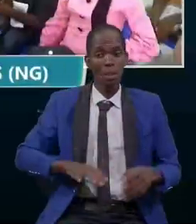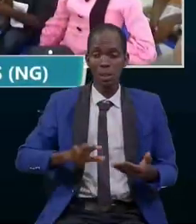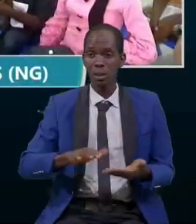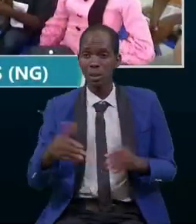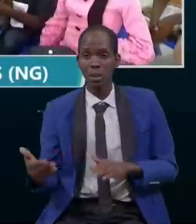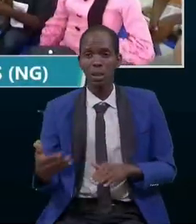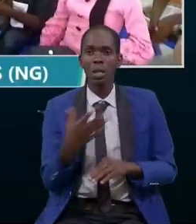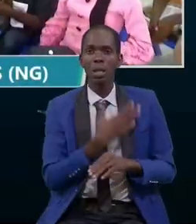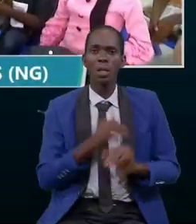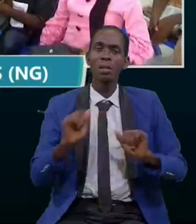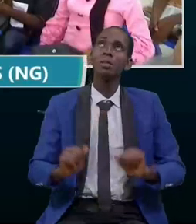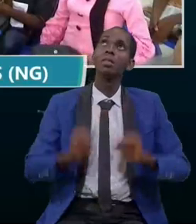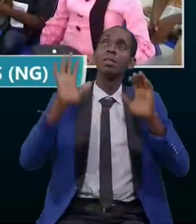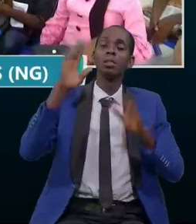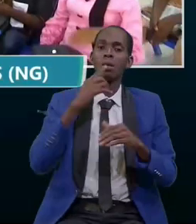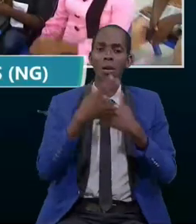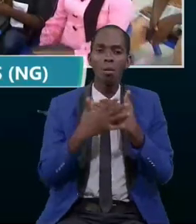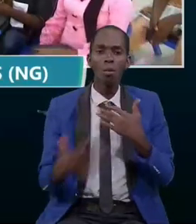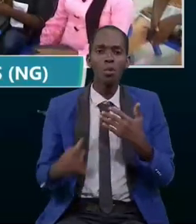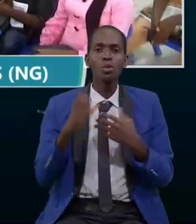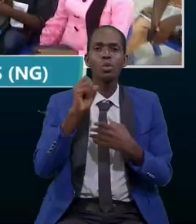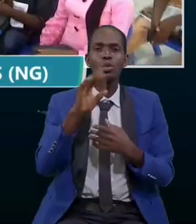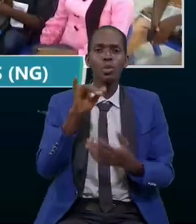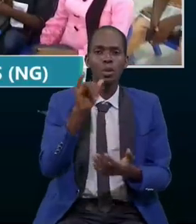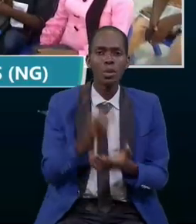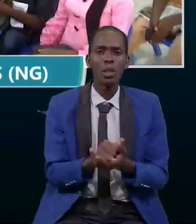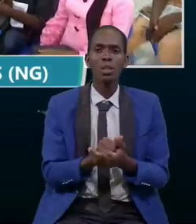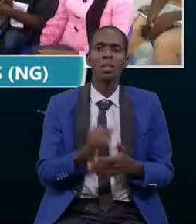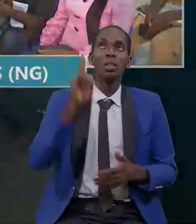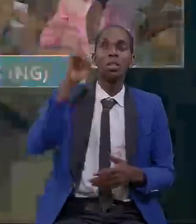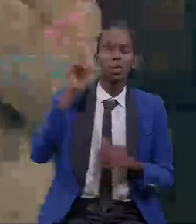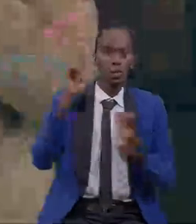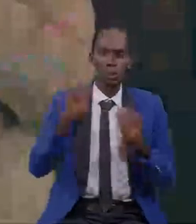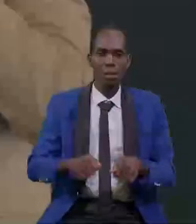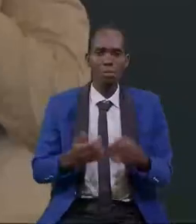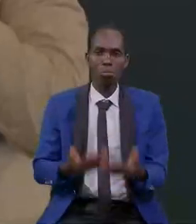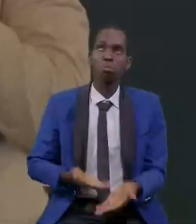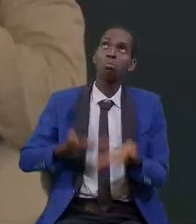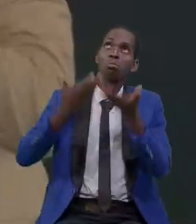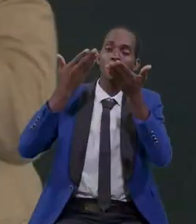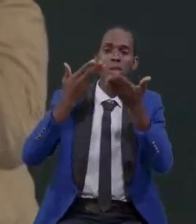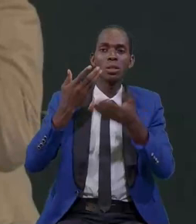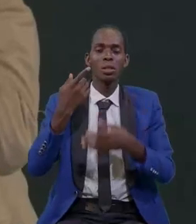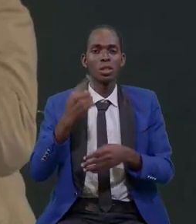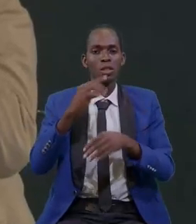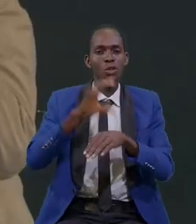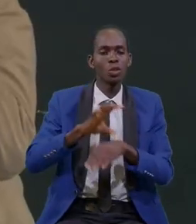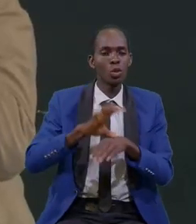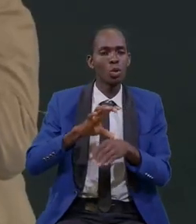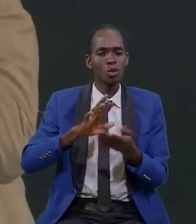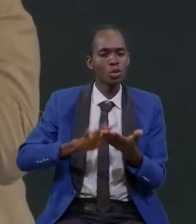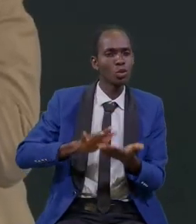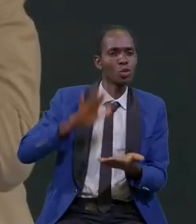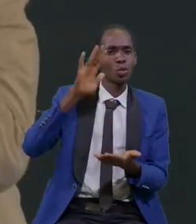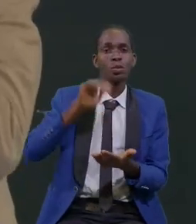sang. Il a versé son sang pour présenter l'Église glorieuse, sans